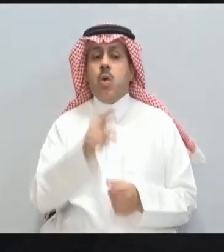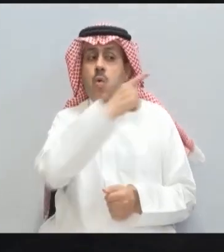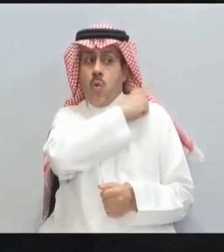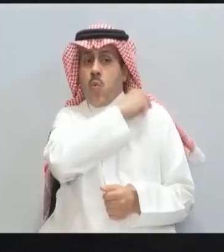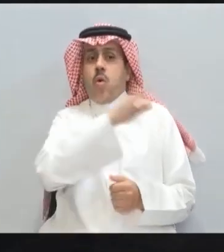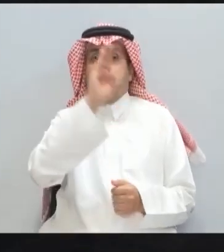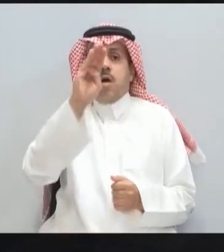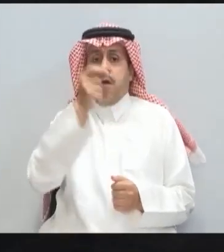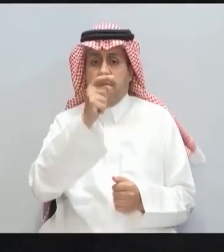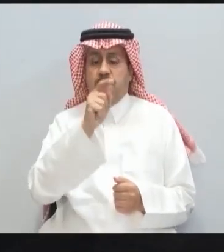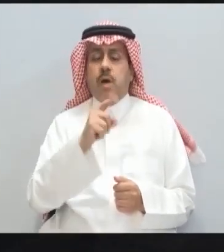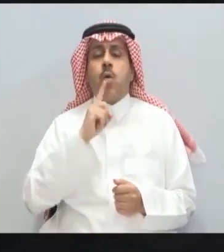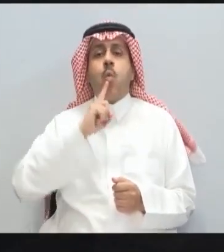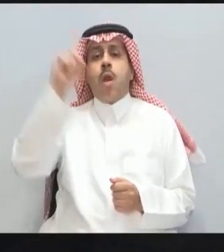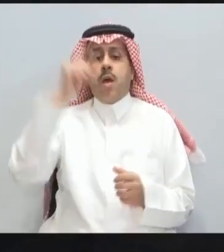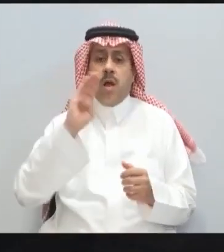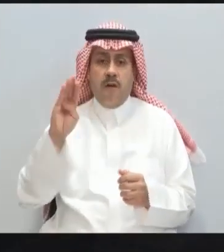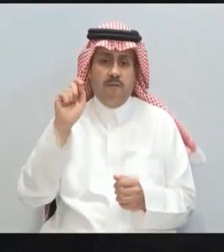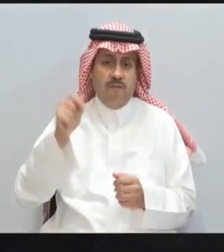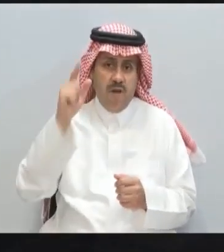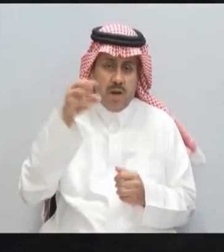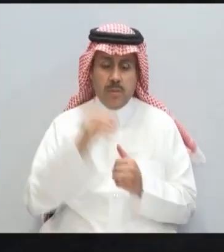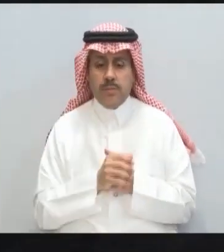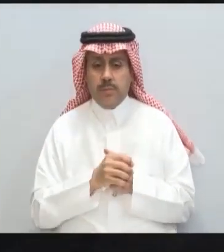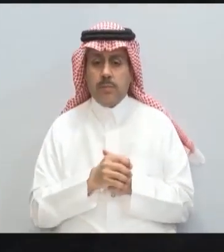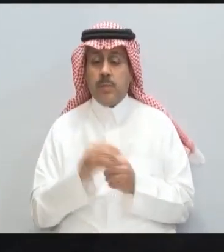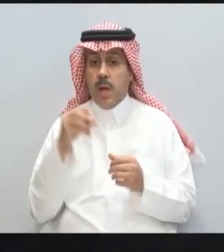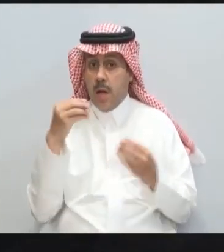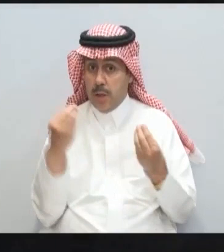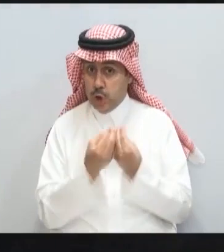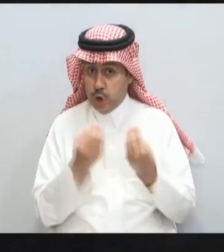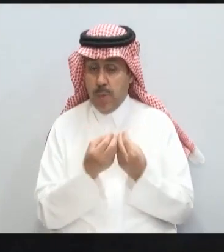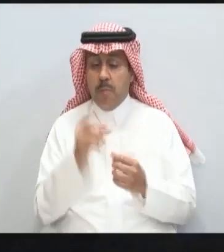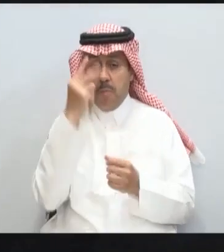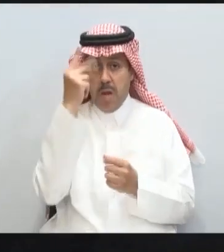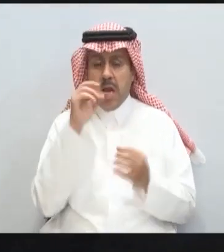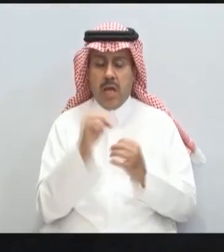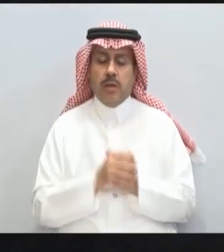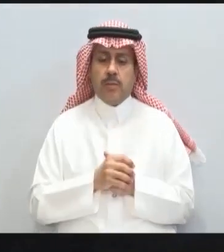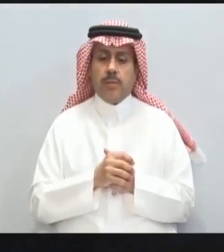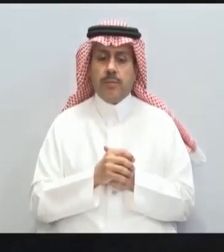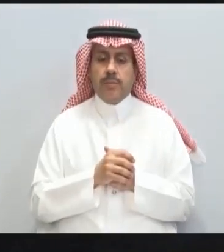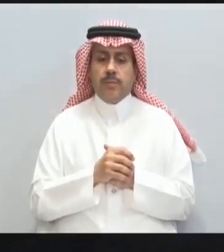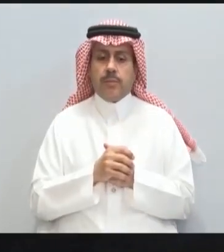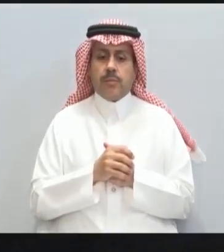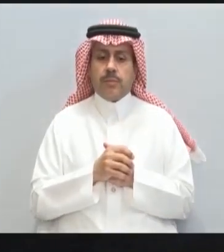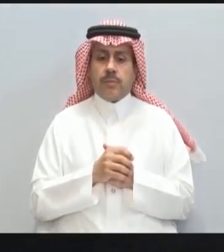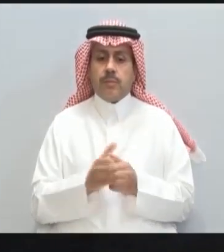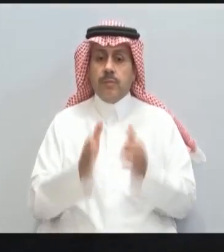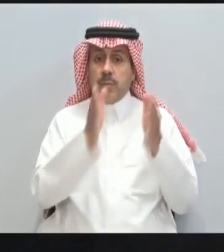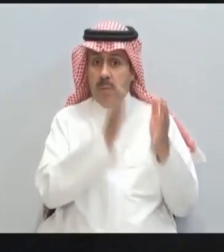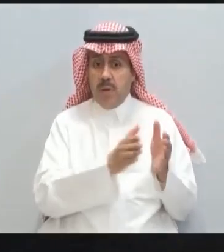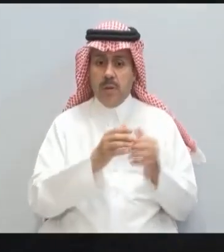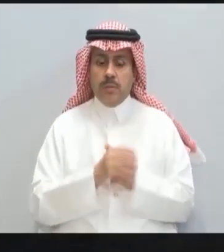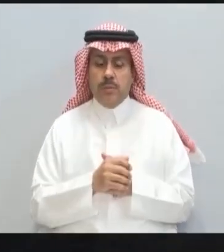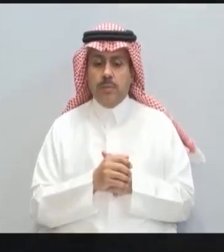يمينه التي حلف بها اذا هذا هو الجامع بين الايتين الكريمتين بعد هذا ايها